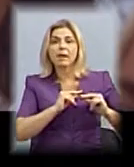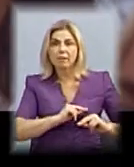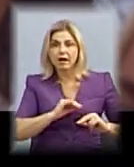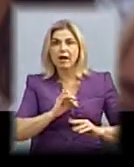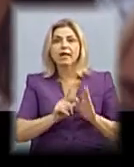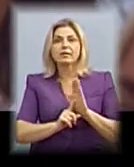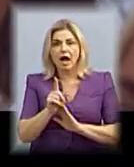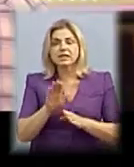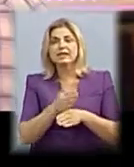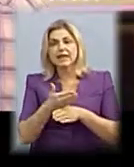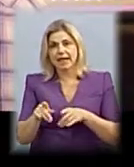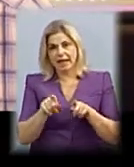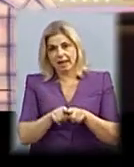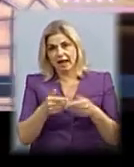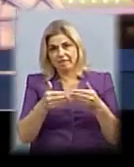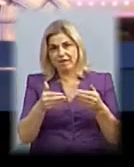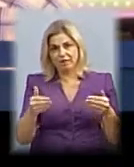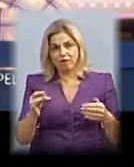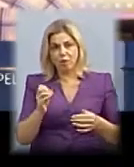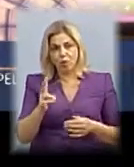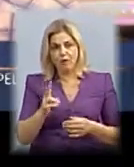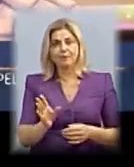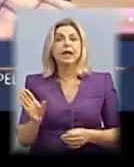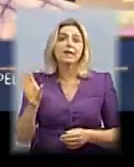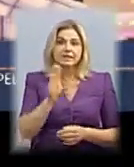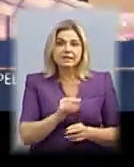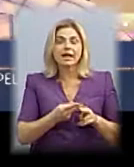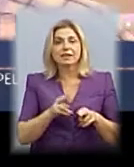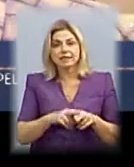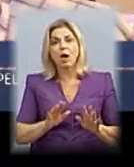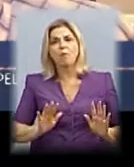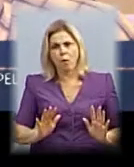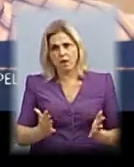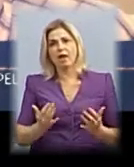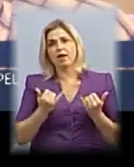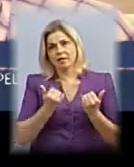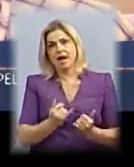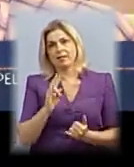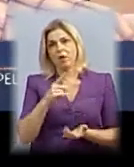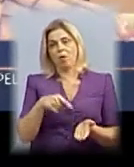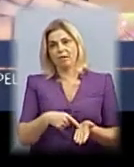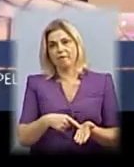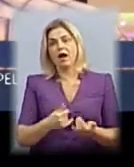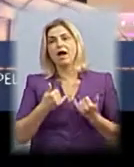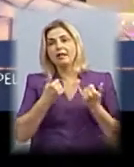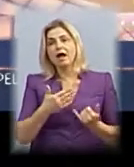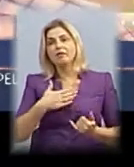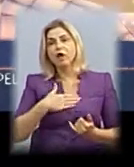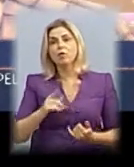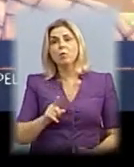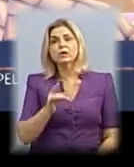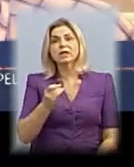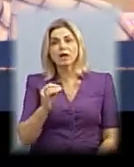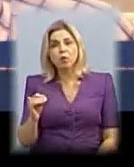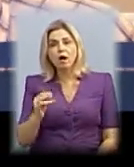серії подібних виставок. Все це дійсно подія. Подія для Миколаєва, подія для нашого музею, подія